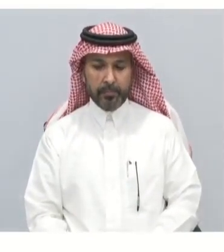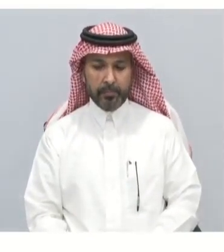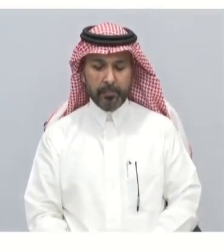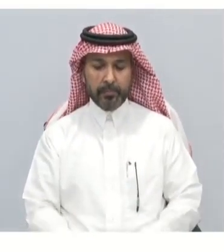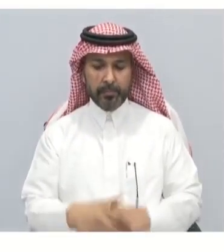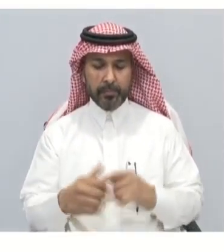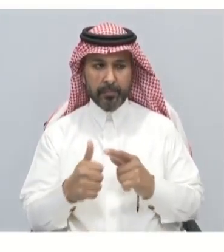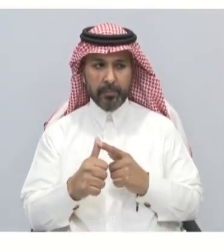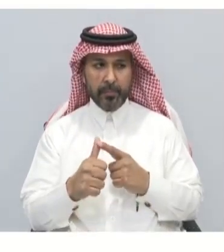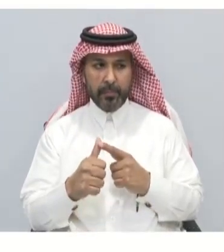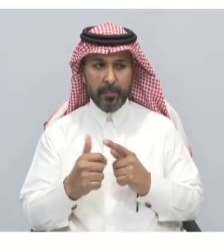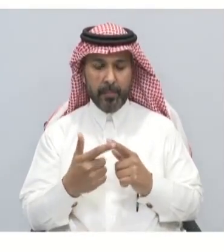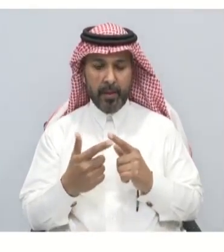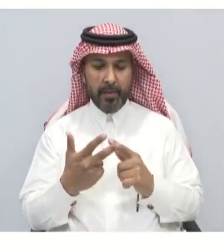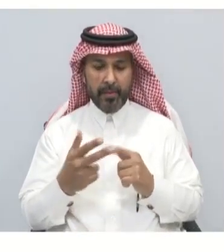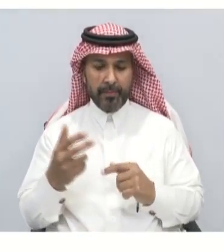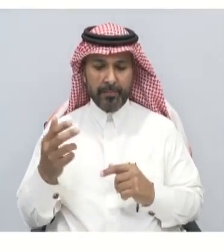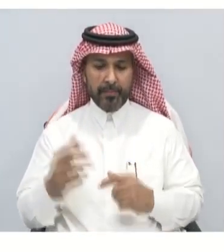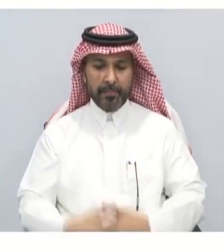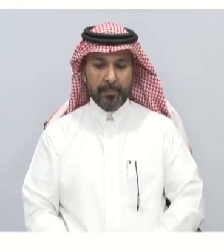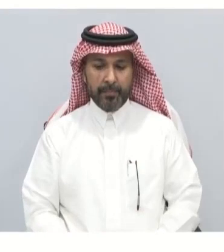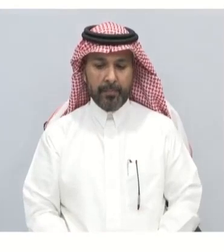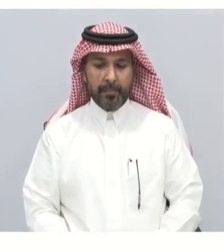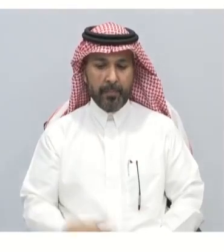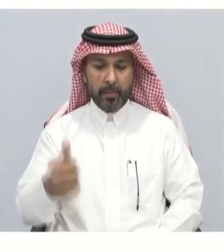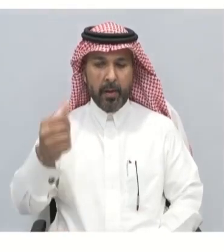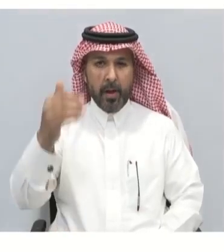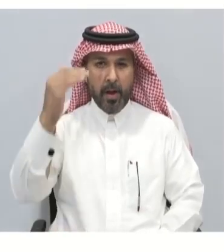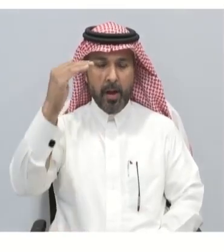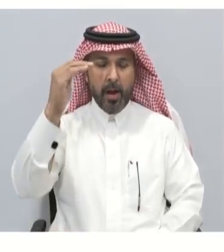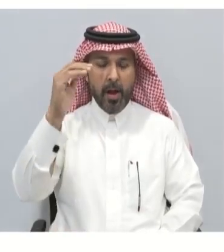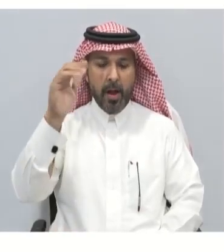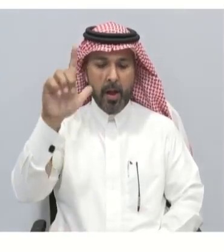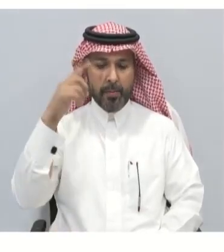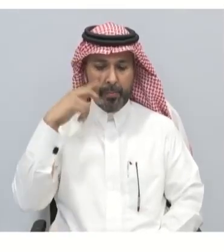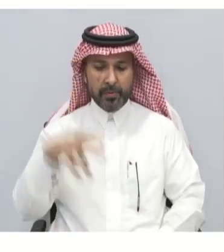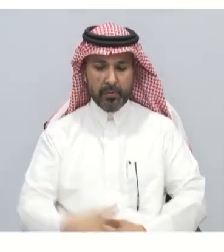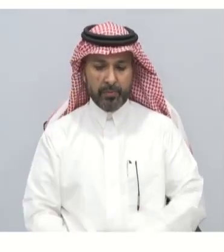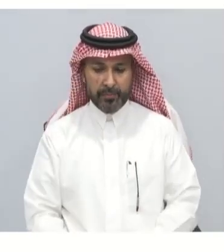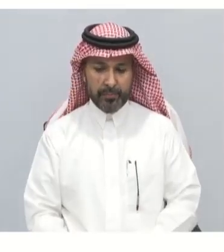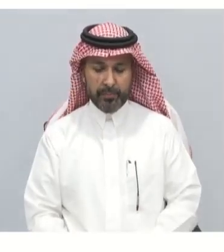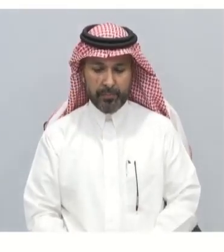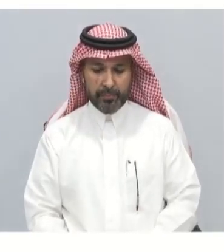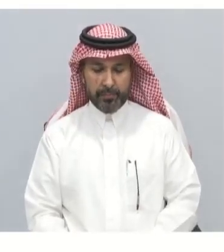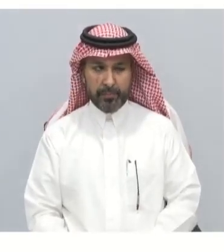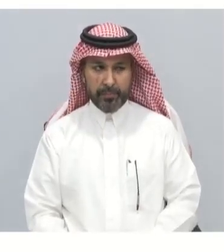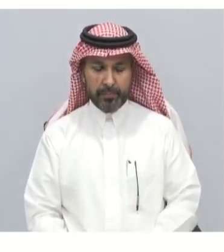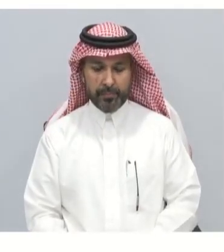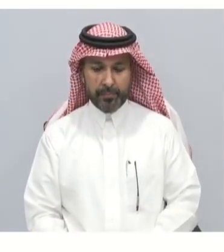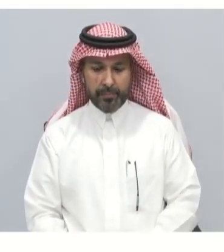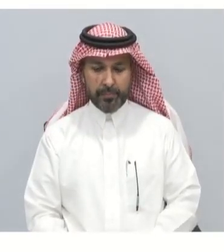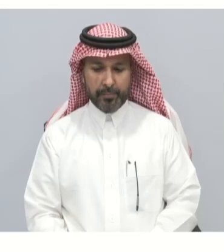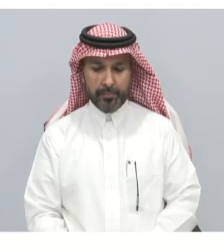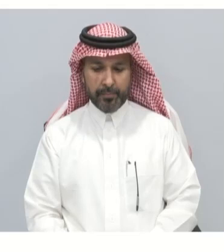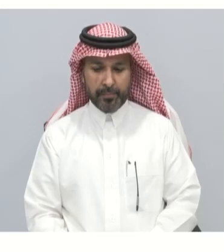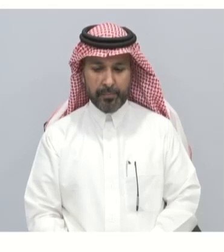هي احل عندنا راح نحط عدد لاوراق المستقله اللي قيمتها اللي